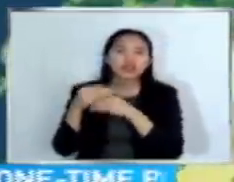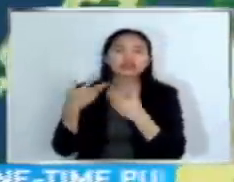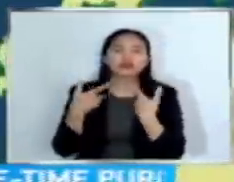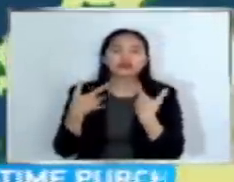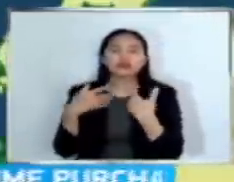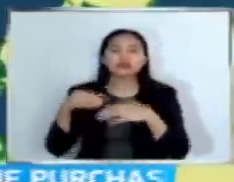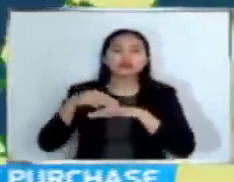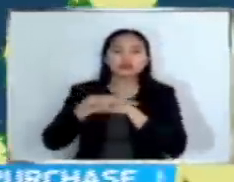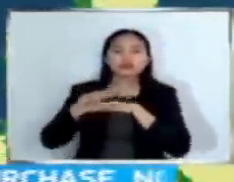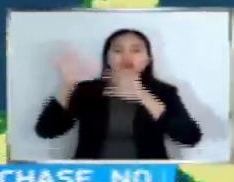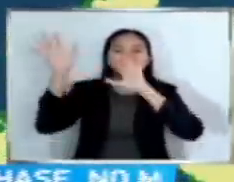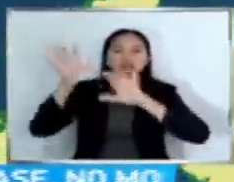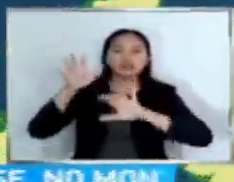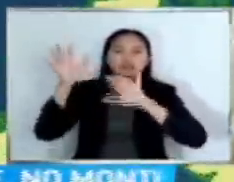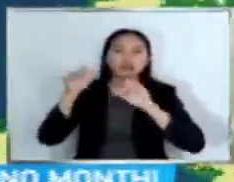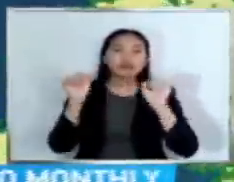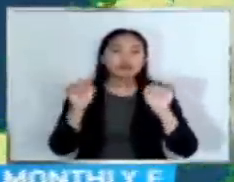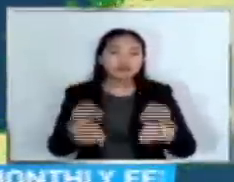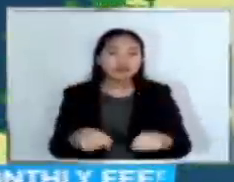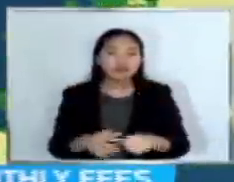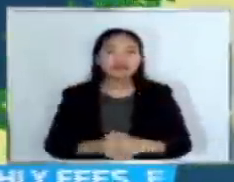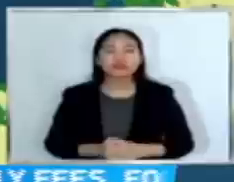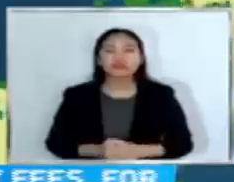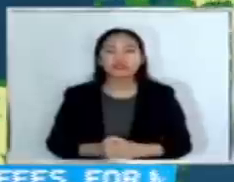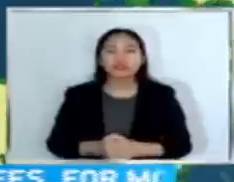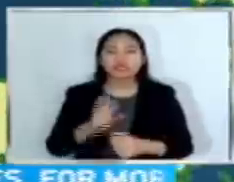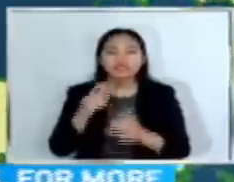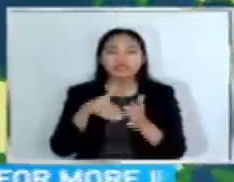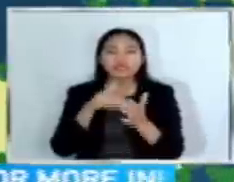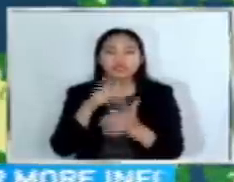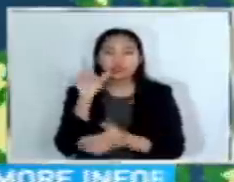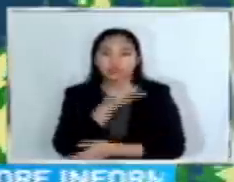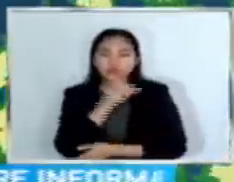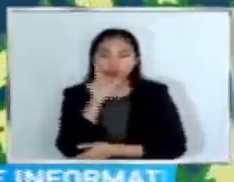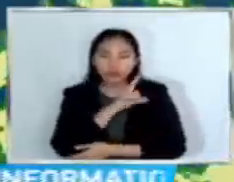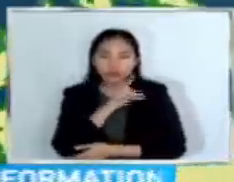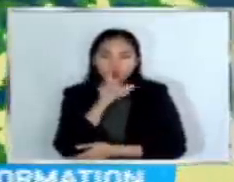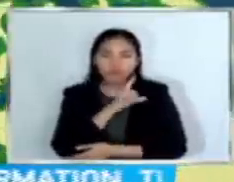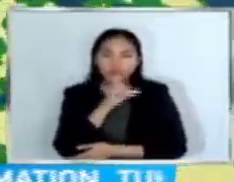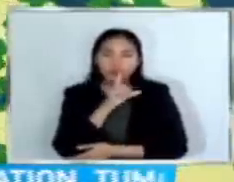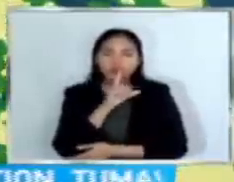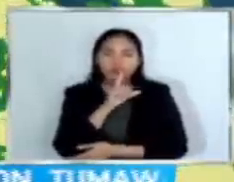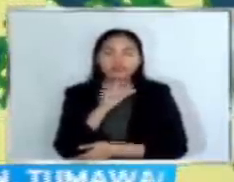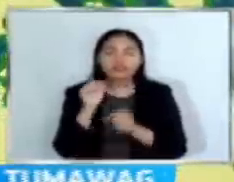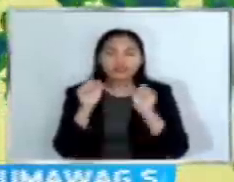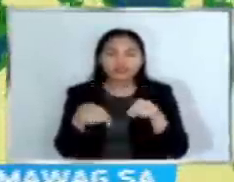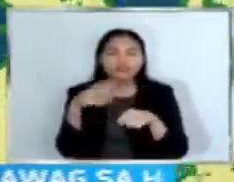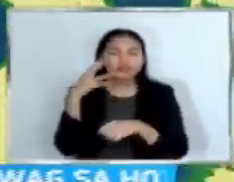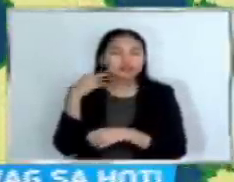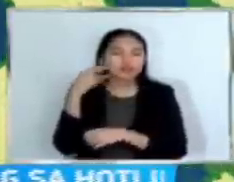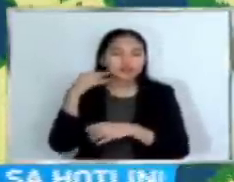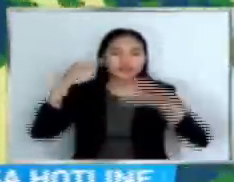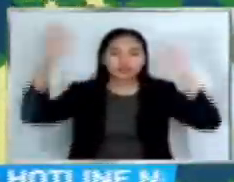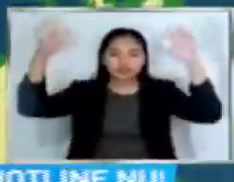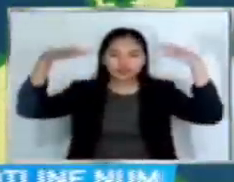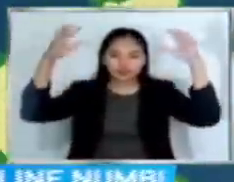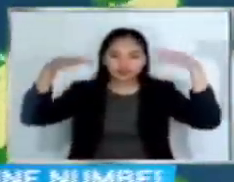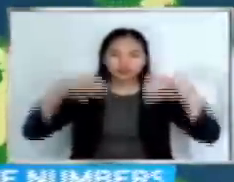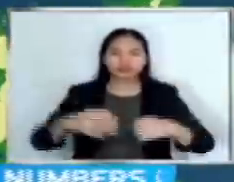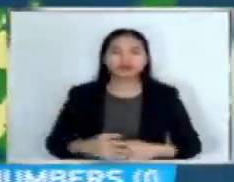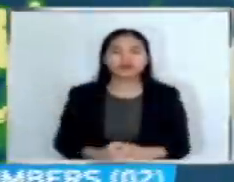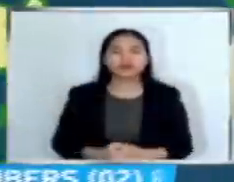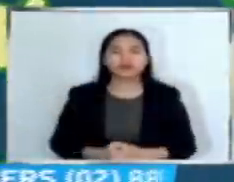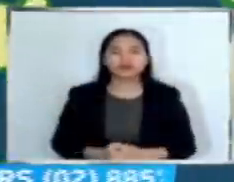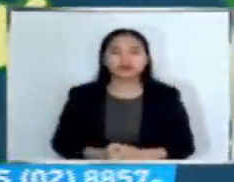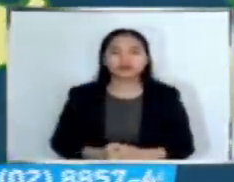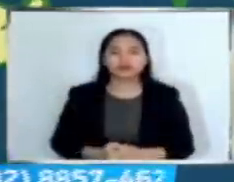Posibleng yung ilang bahagi ng Central Luzon, yung nasa kanlurang bahagi, ay makaranas na rin po ng mga pag-ulan na dulot ng habagat. Mm-hmm. At may asahan pa po